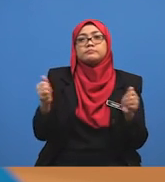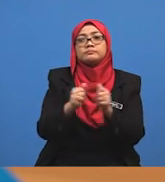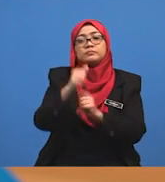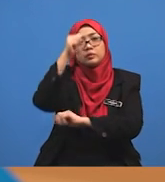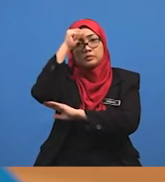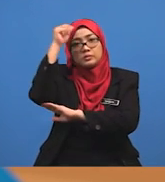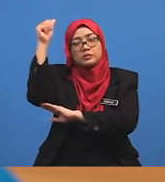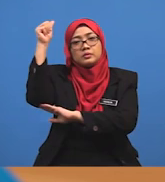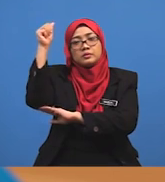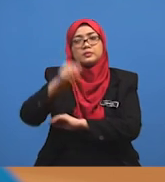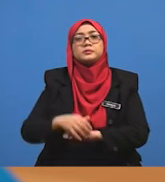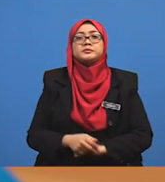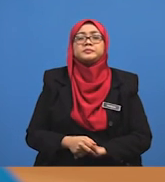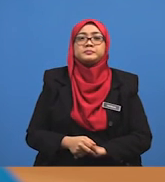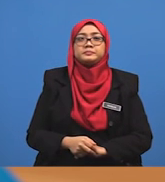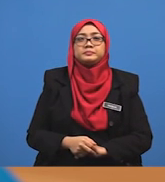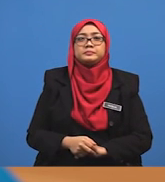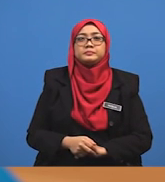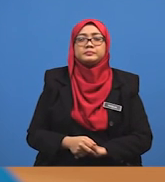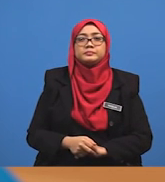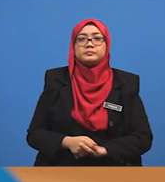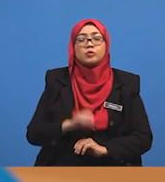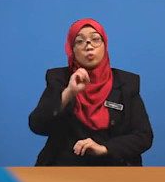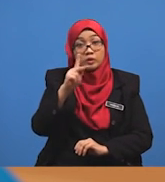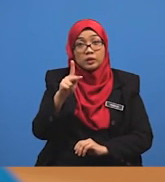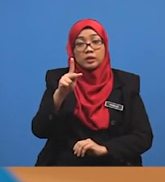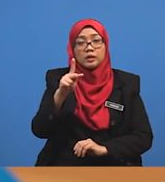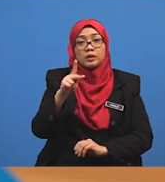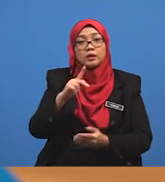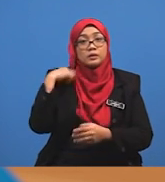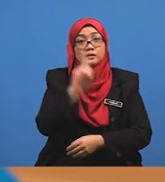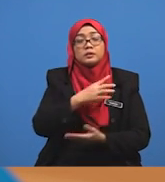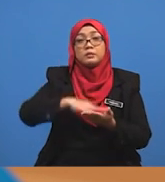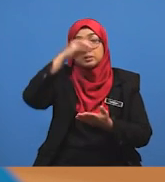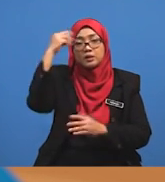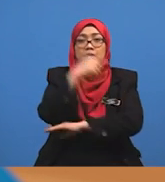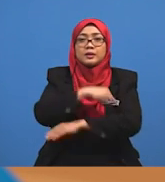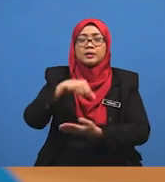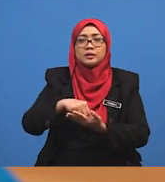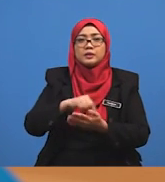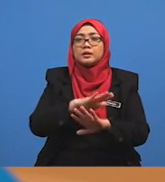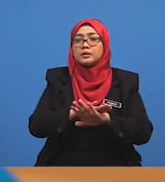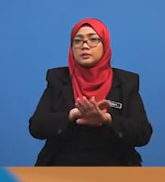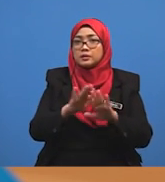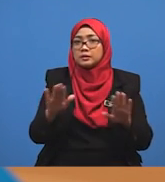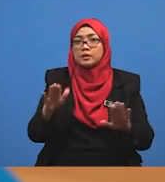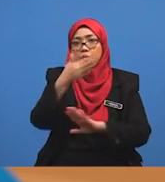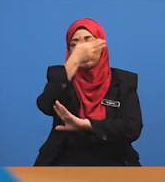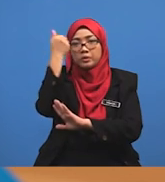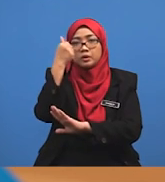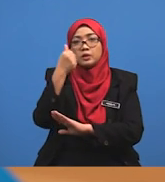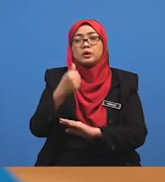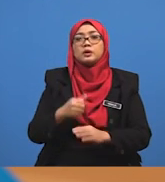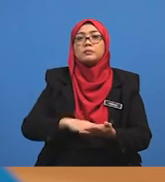Pelajar-pelajar, menarik tidak apa yang kita pelajar hari ini? Jangan lupa teruskan pembelajaran buku teks